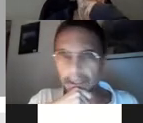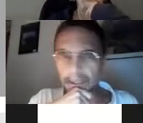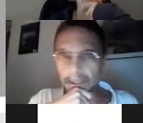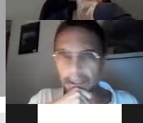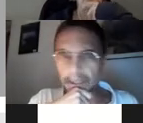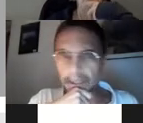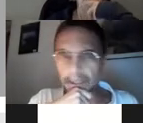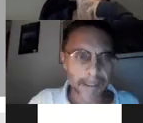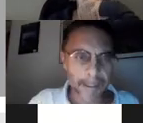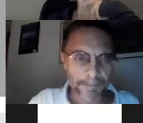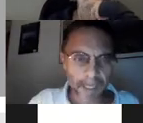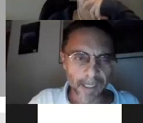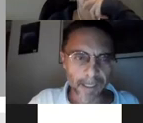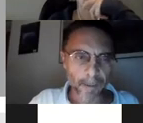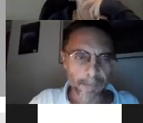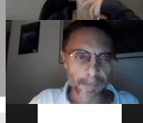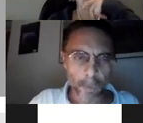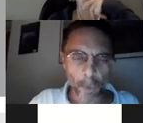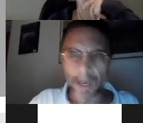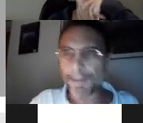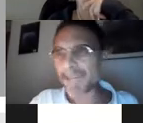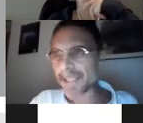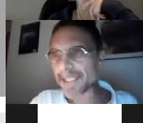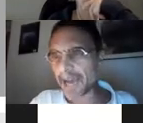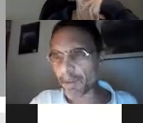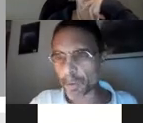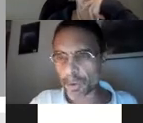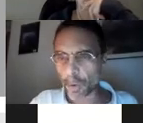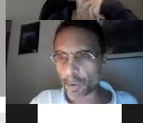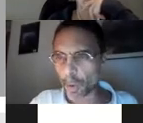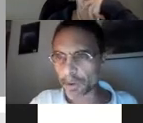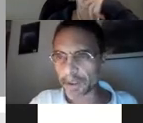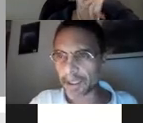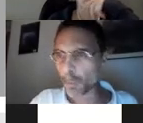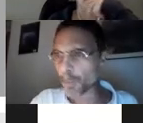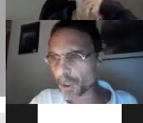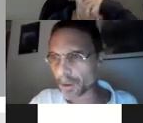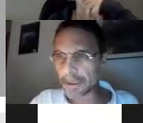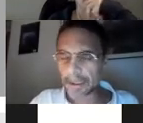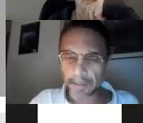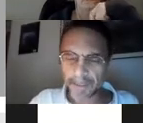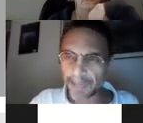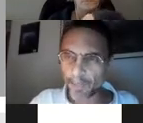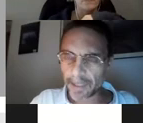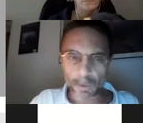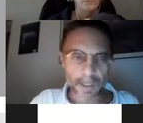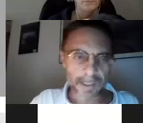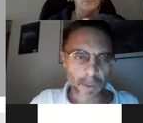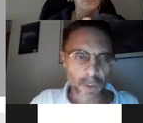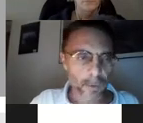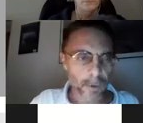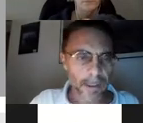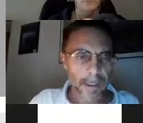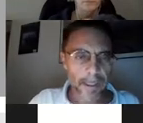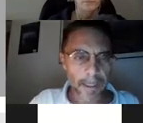perché i cosiddetti, coloro che minimizzavano, si sono ridotti al micino, passiamo al 3,7%,